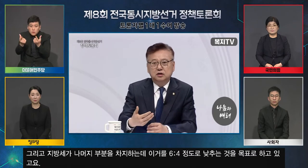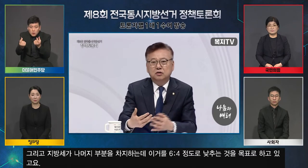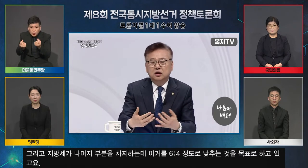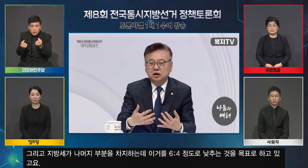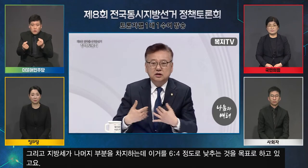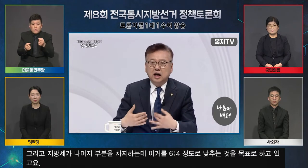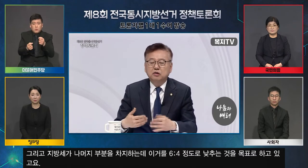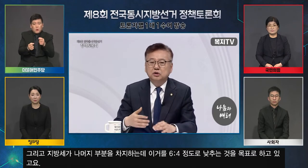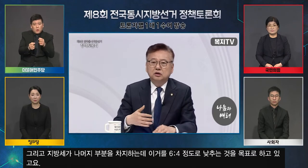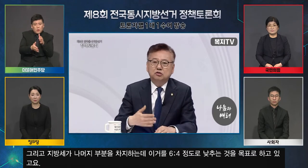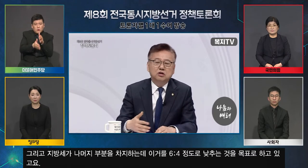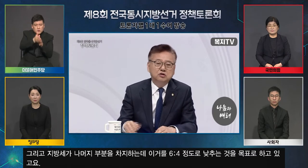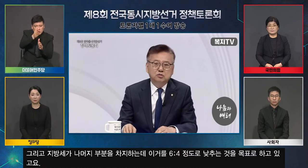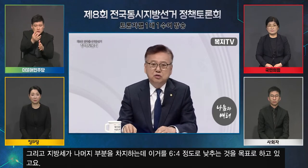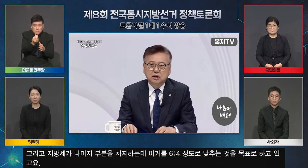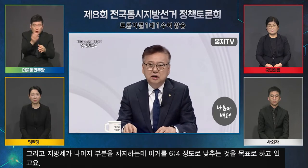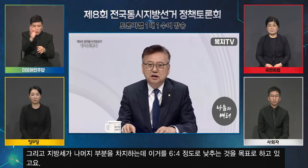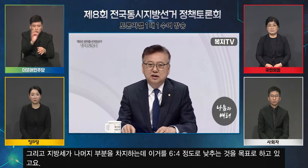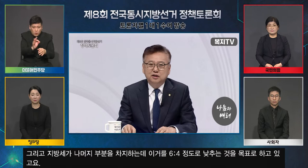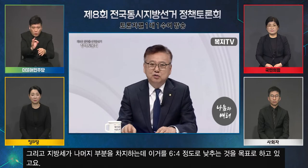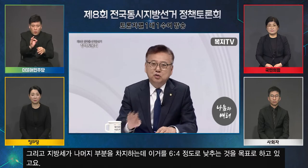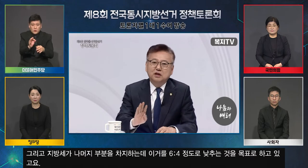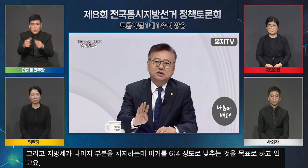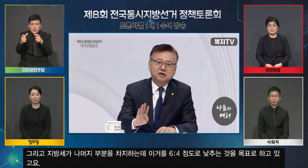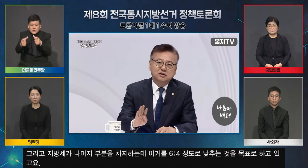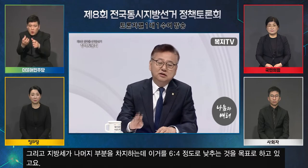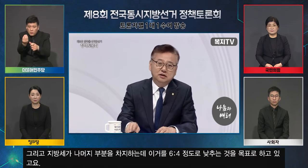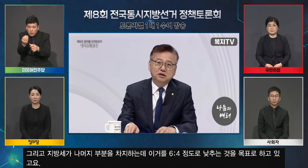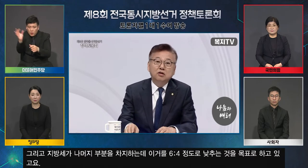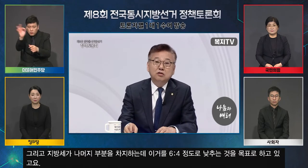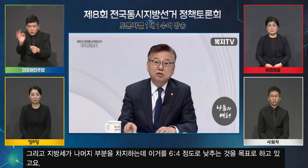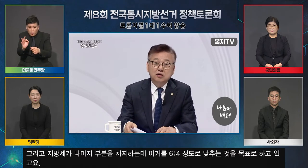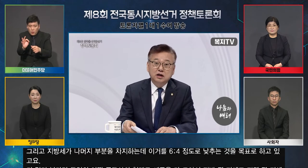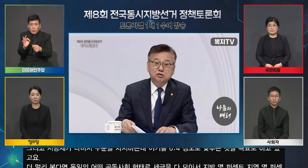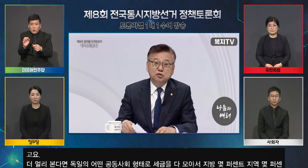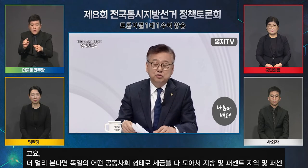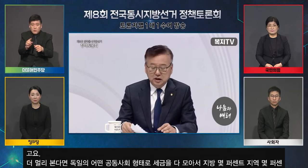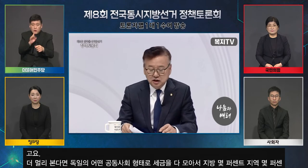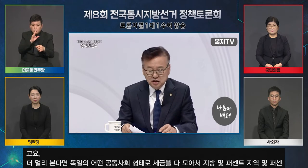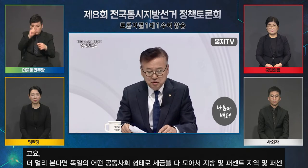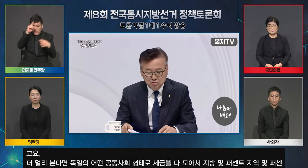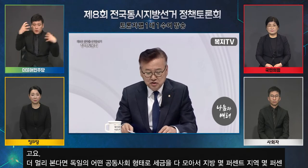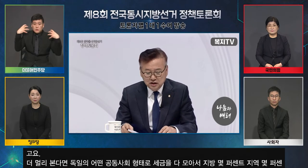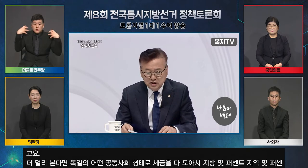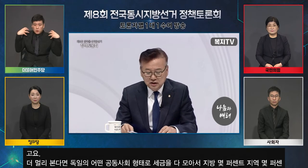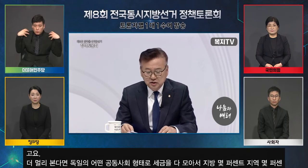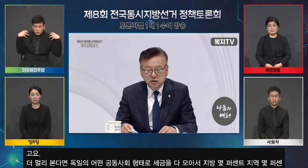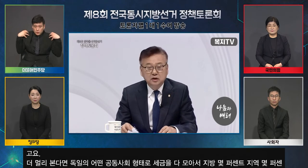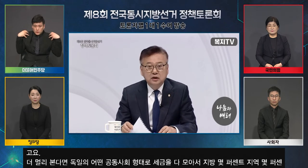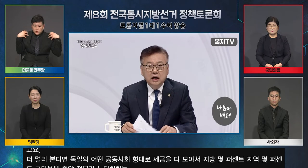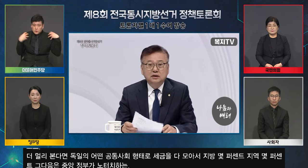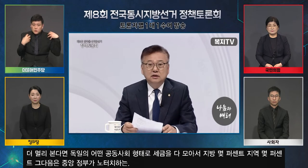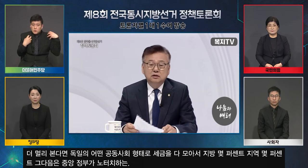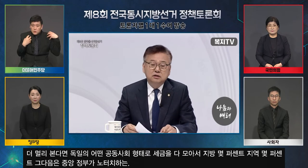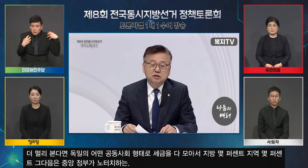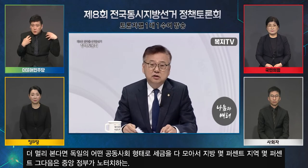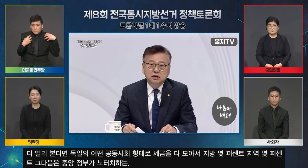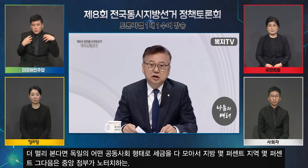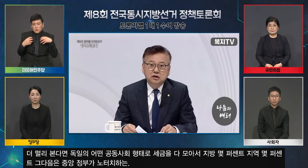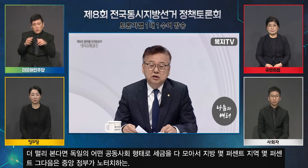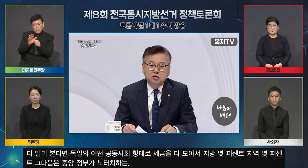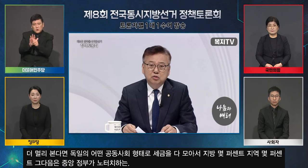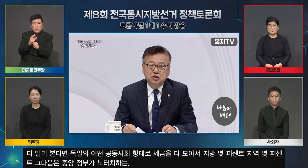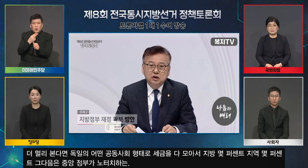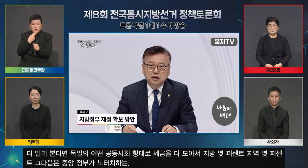퍼센트. 그래서 그다음은 중앙정부가 노타치하는 이런 것까지도 생각해 볼 수가 있는데요. 아직은